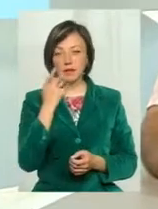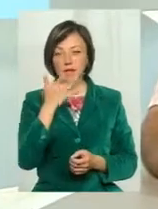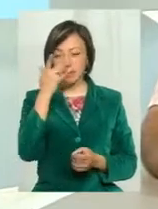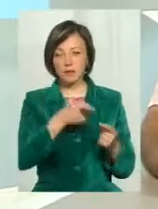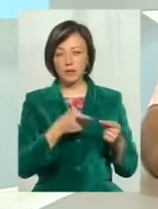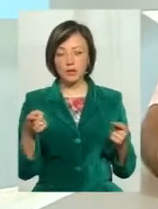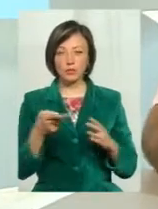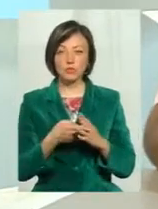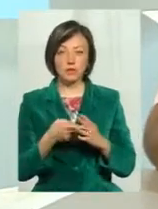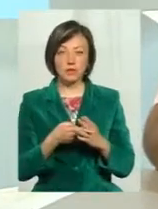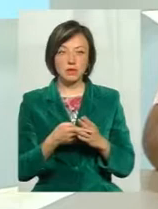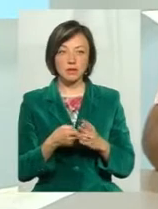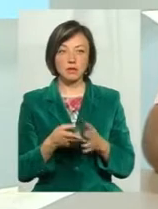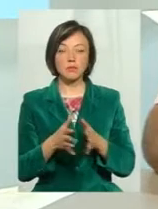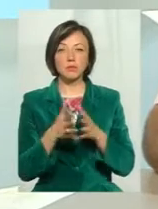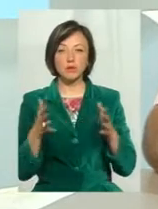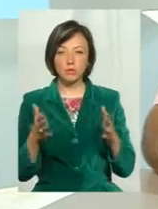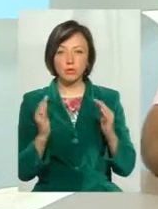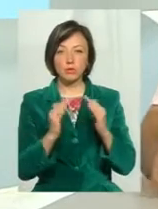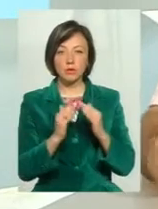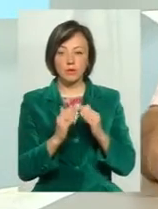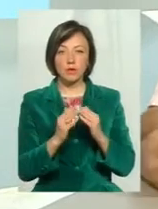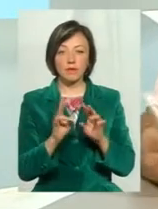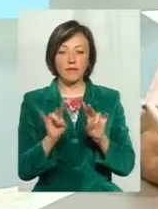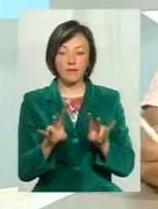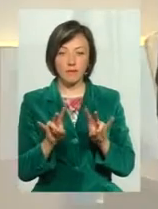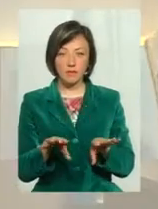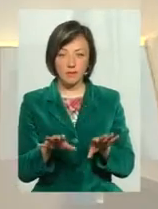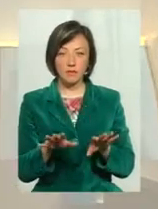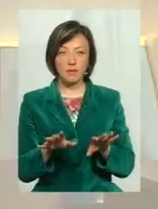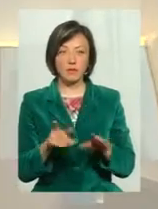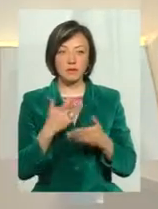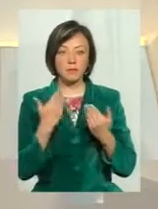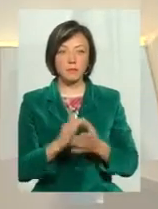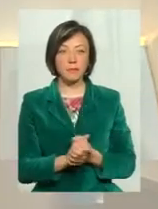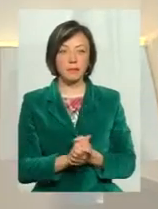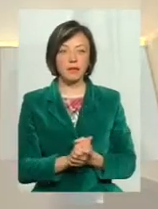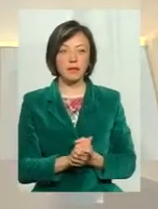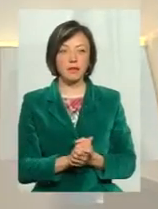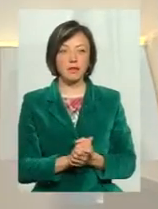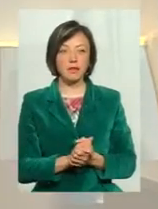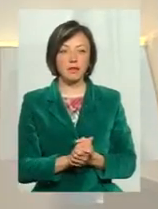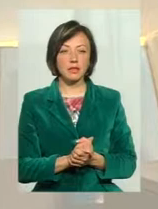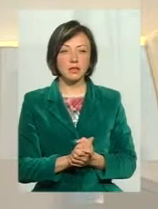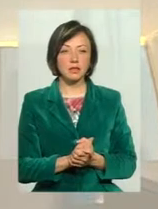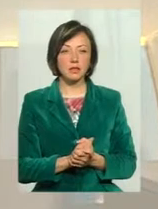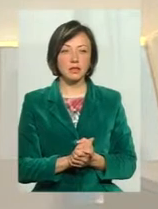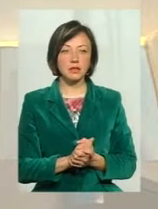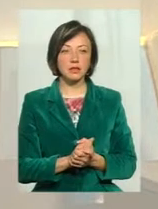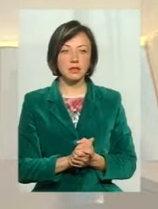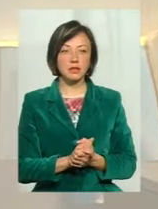зазначав, субсидії ну, більшості домогосподарств не виходять. Скажімо так, ну, що немає. Але складі... от коротко розуміючи, у нас буквально одна хвилина до